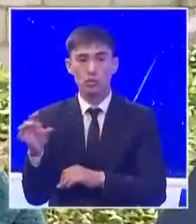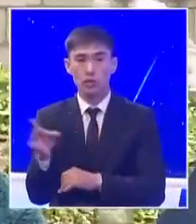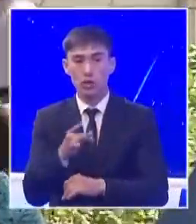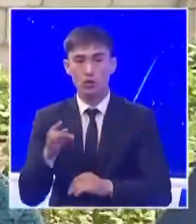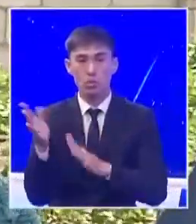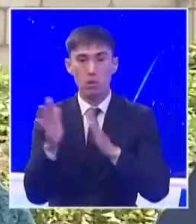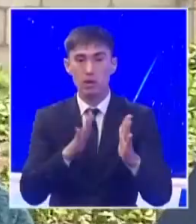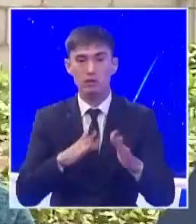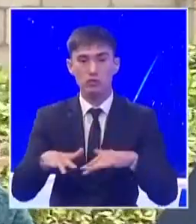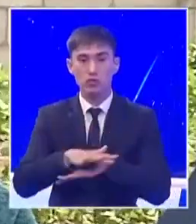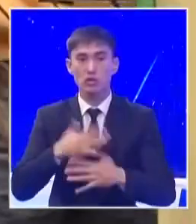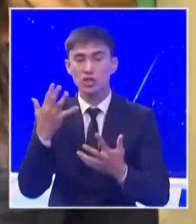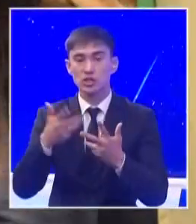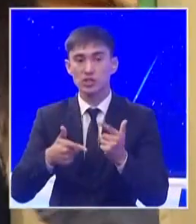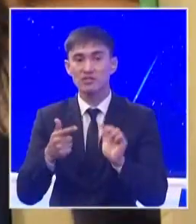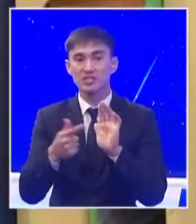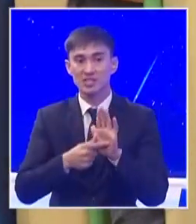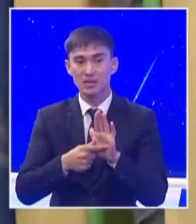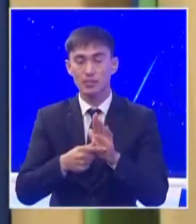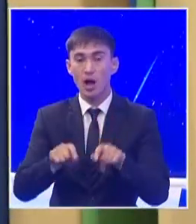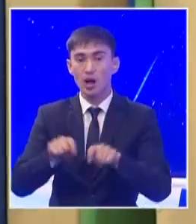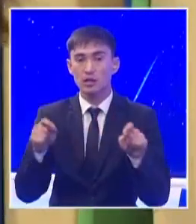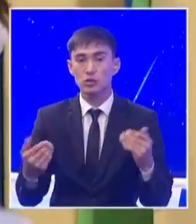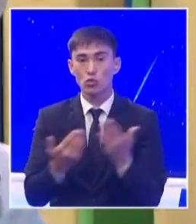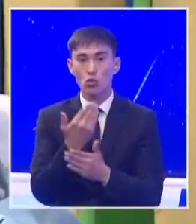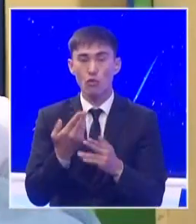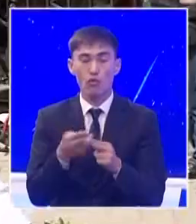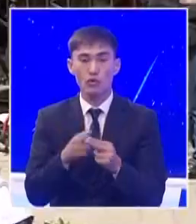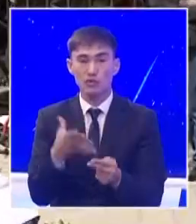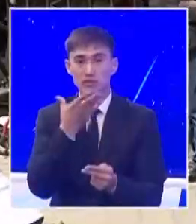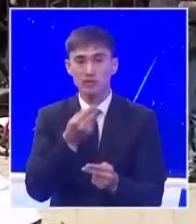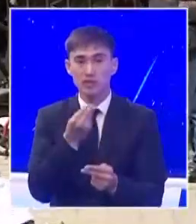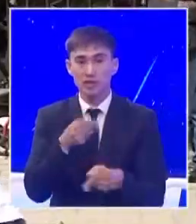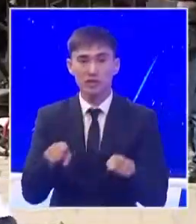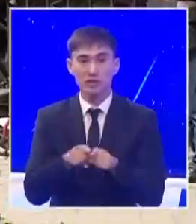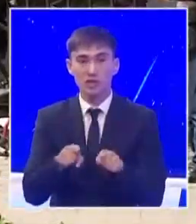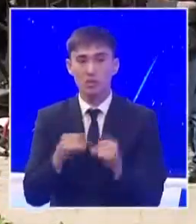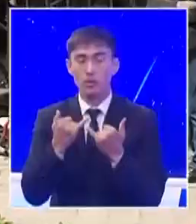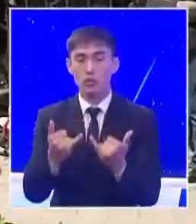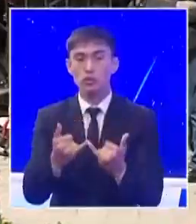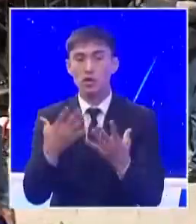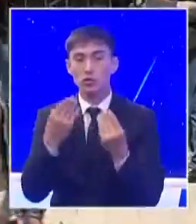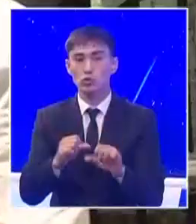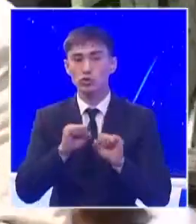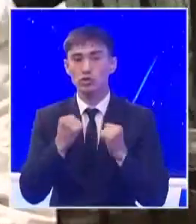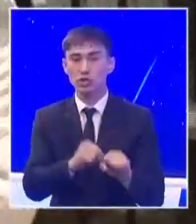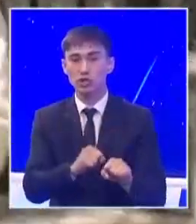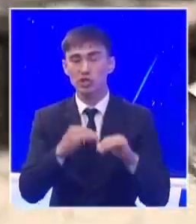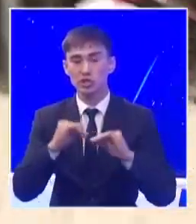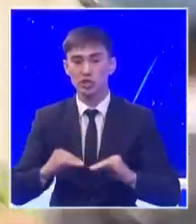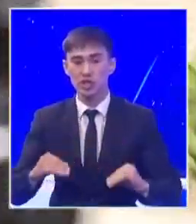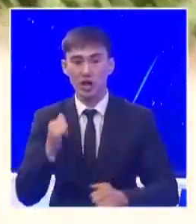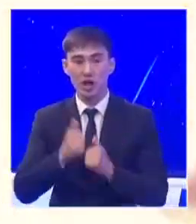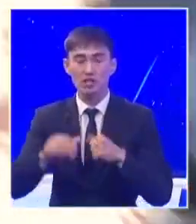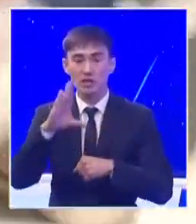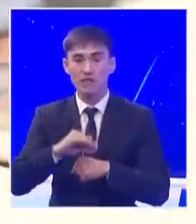парковых зон теперь здесь насчитывается 7. Открытие новой очень символично, так как приурочено ко Дню защиты детей. Теперь